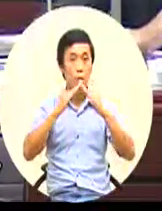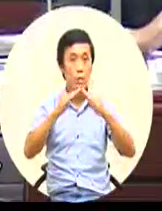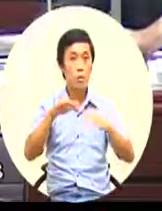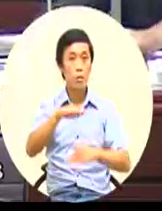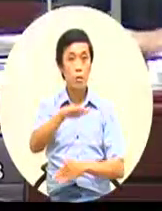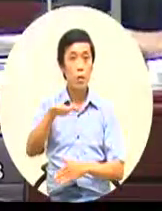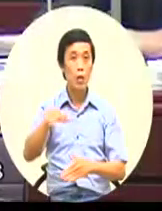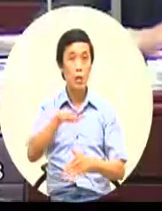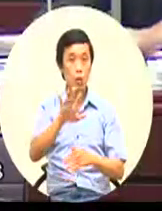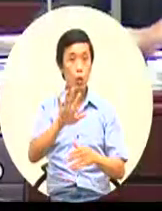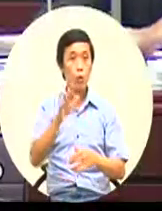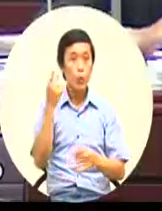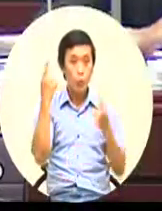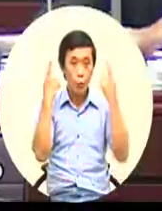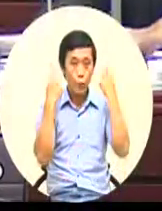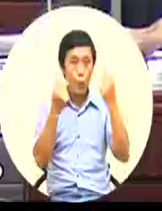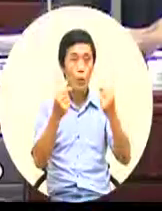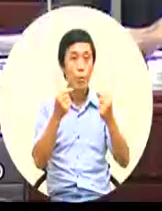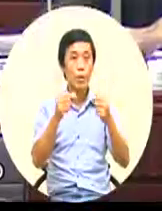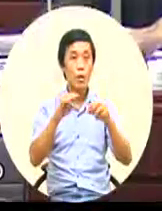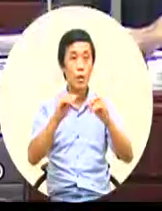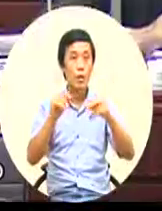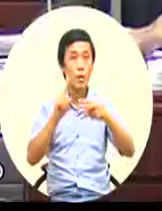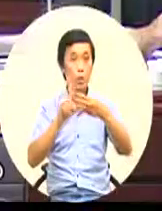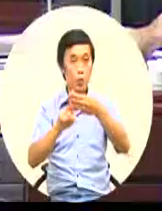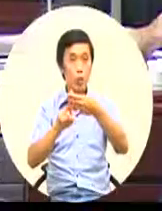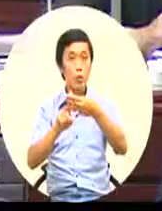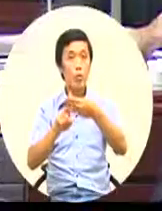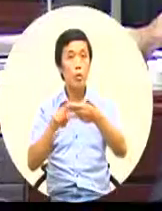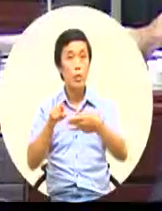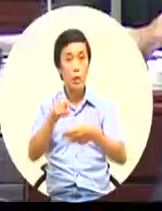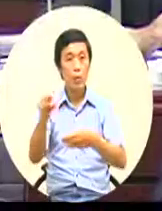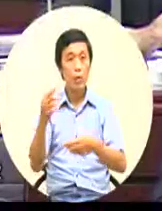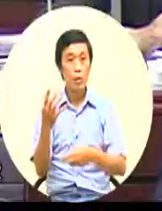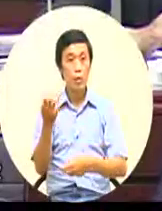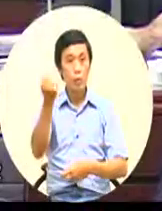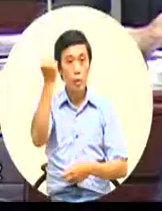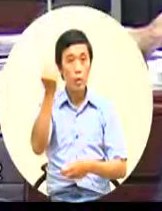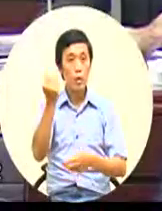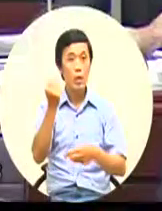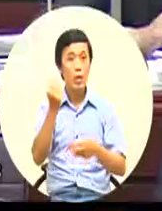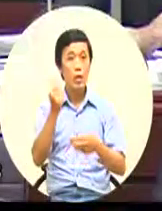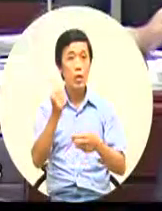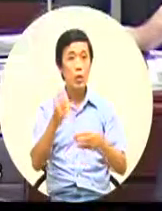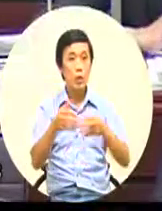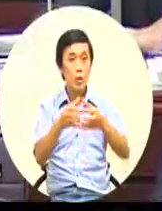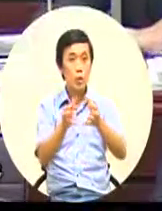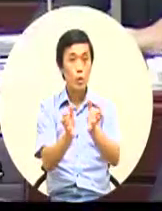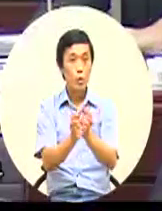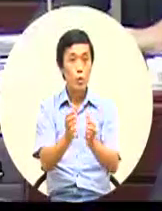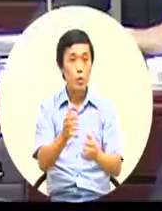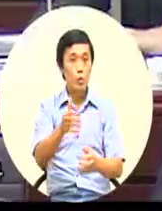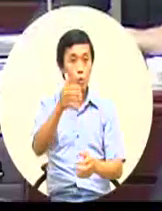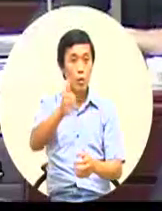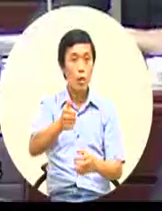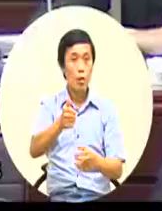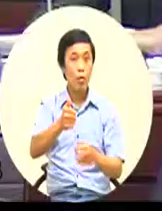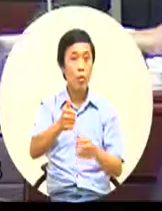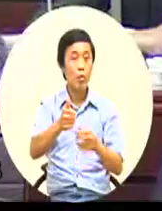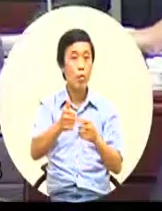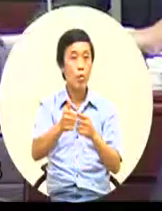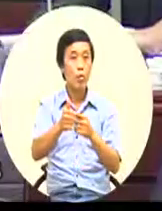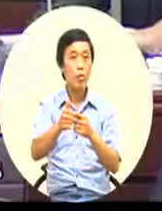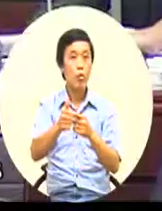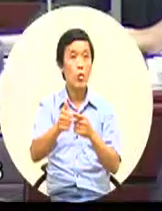有原来的地主，啊，有的买地主的权利，纸头无名，纸尾无名。有的第三个部分伫